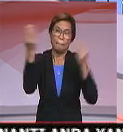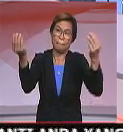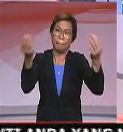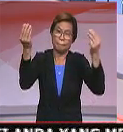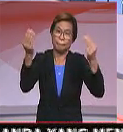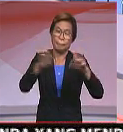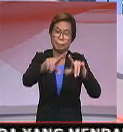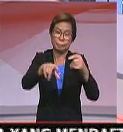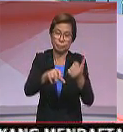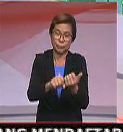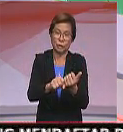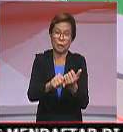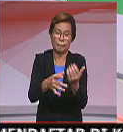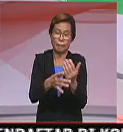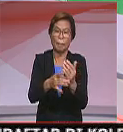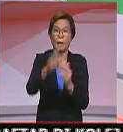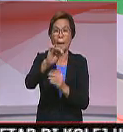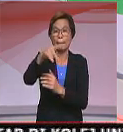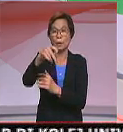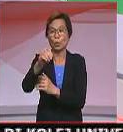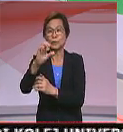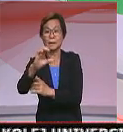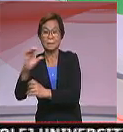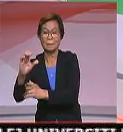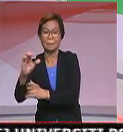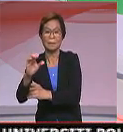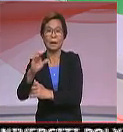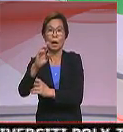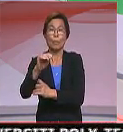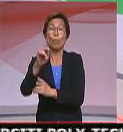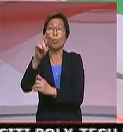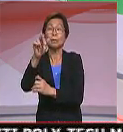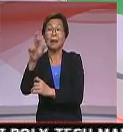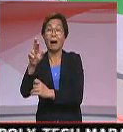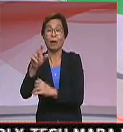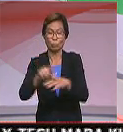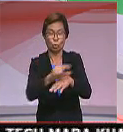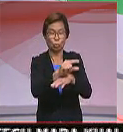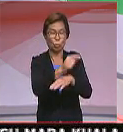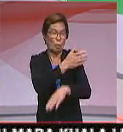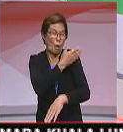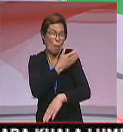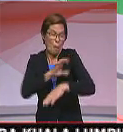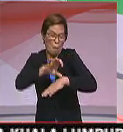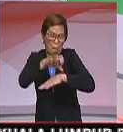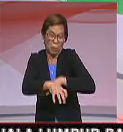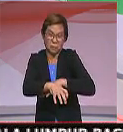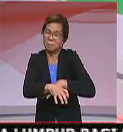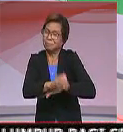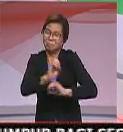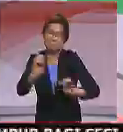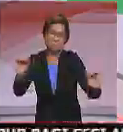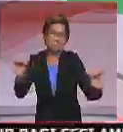Majlis Pensijilan Minyak Sawit Malaysia MPOCC Muhtar Suhaili. Isu penggunaan buruh paksa tiada sama